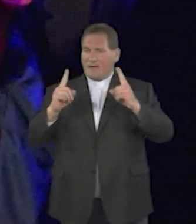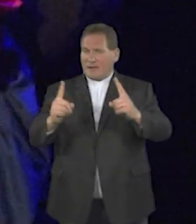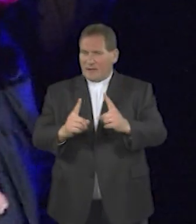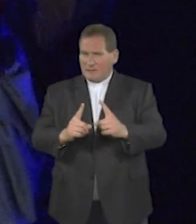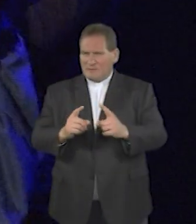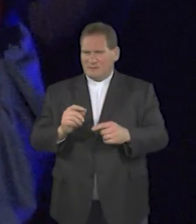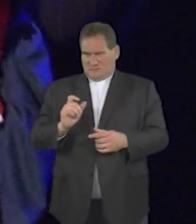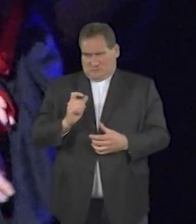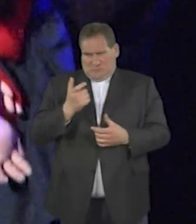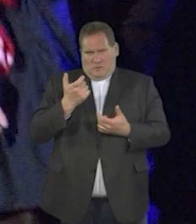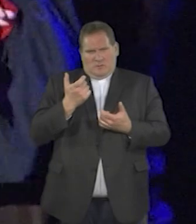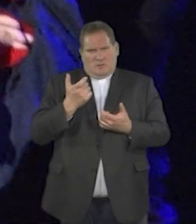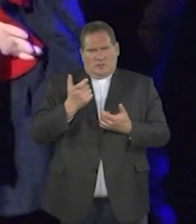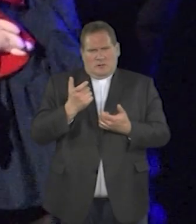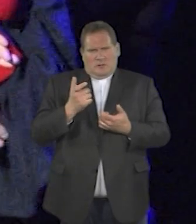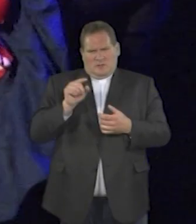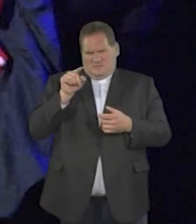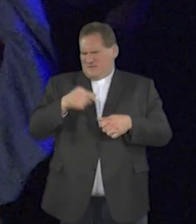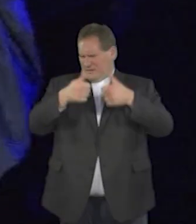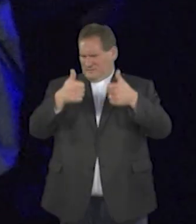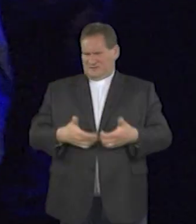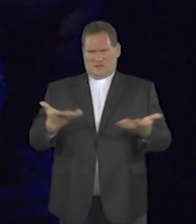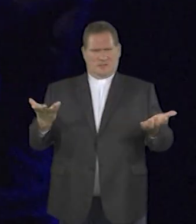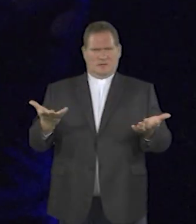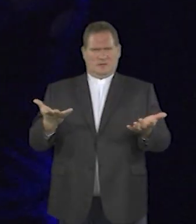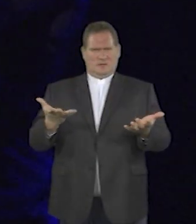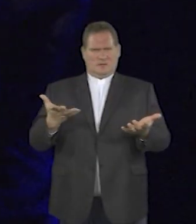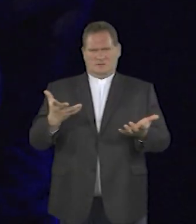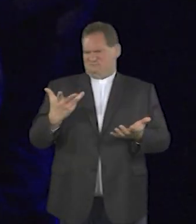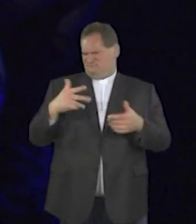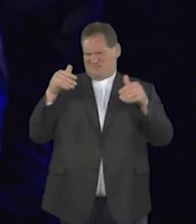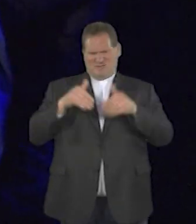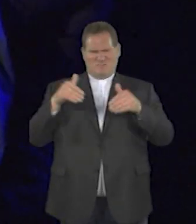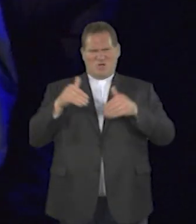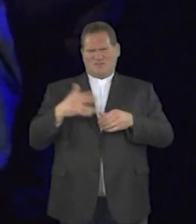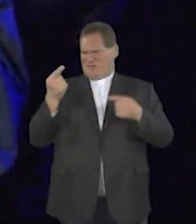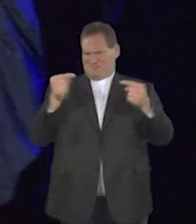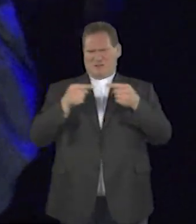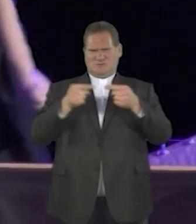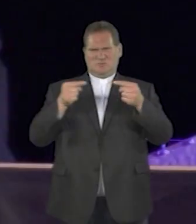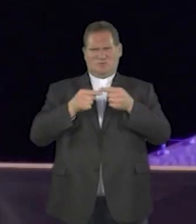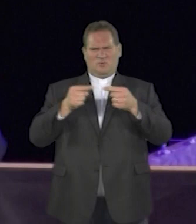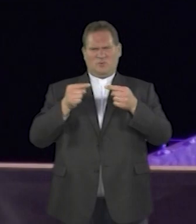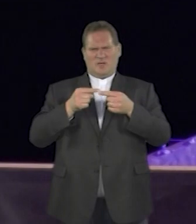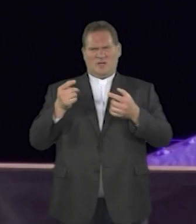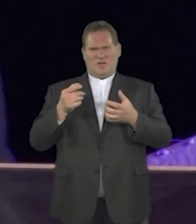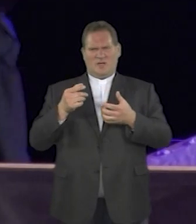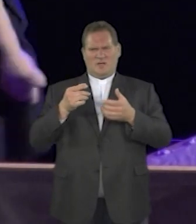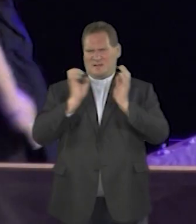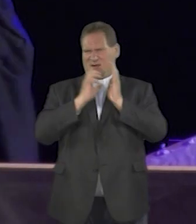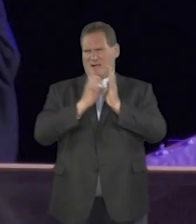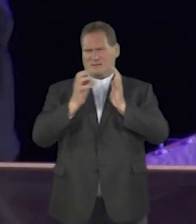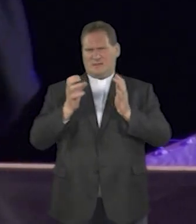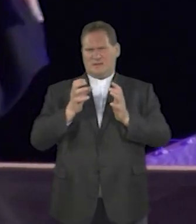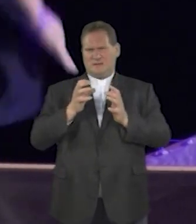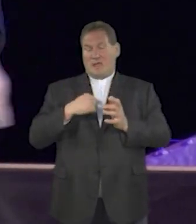Że co? W takim stanie? Wszak to nie wypada, byle jak tak gadać. Balbino,